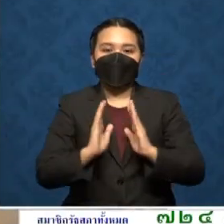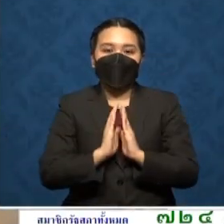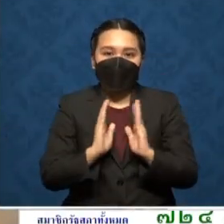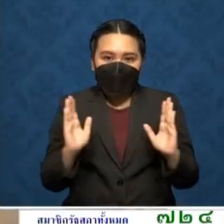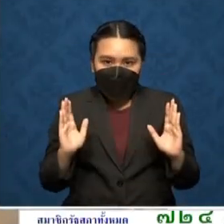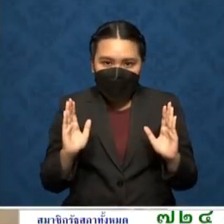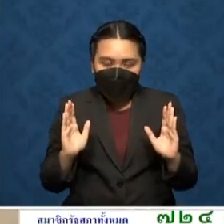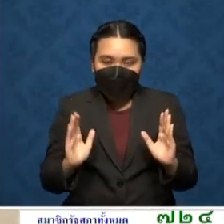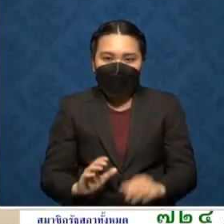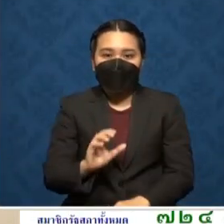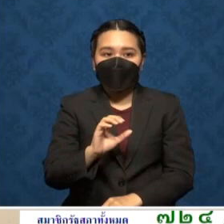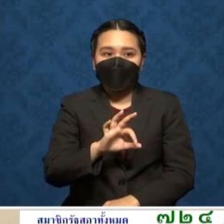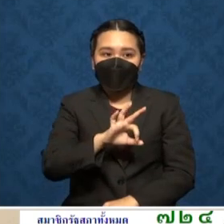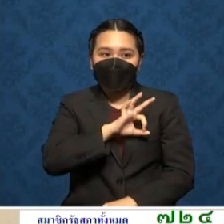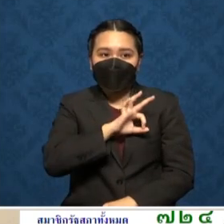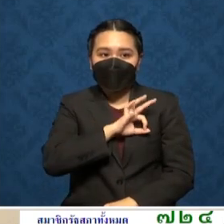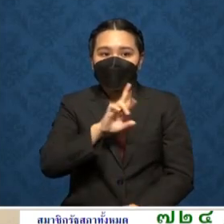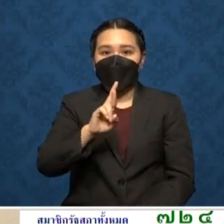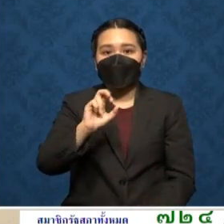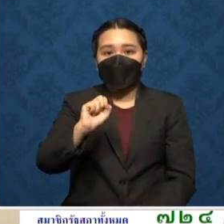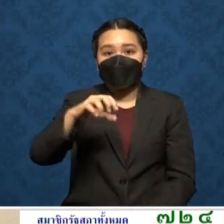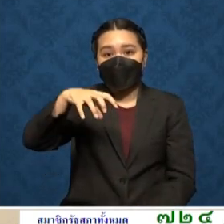เห็นของท่านสมาชิกรัฐสภา